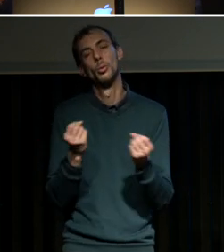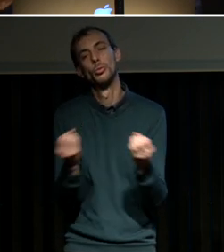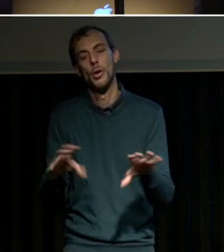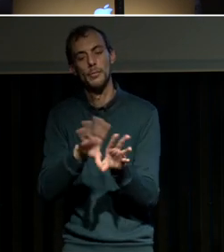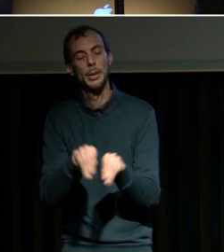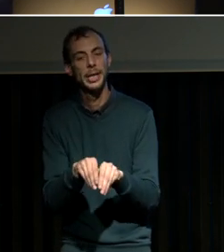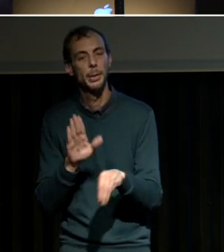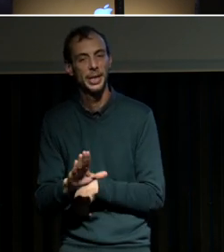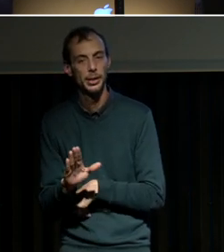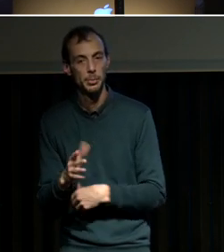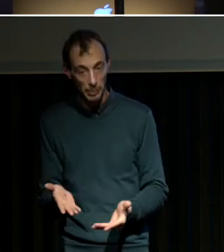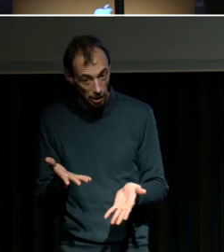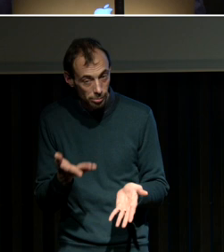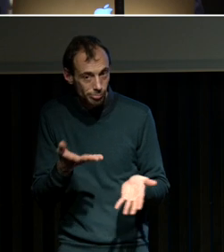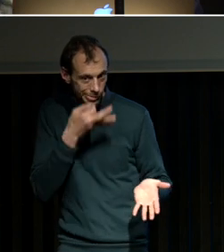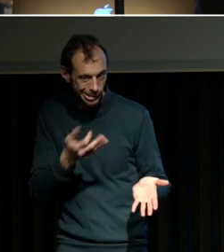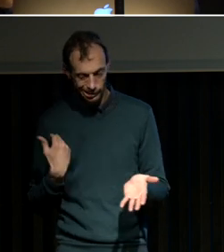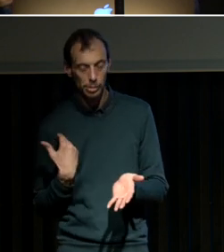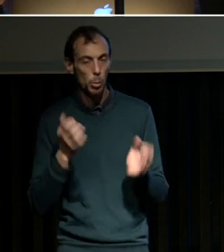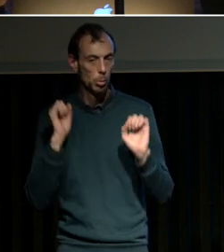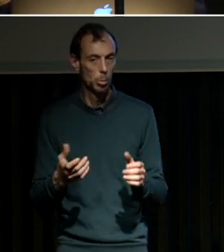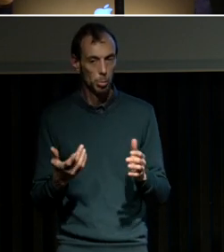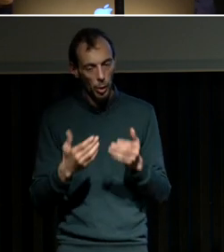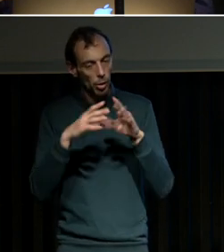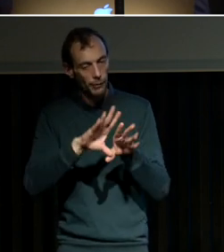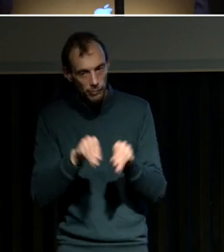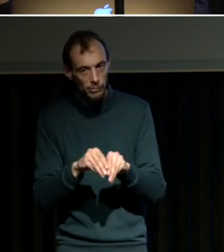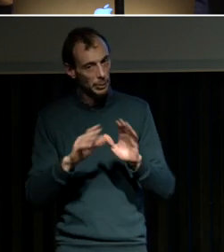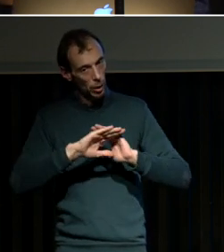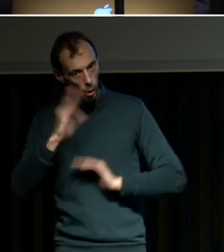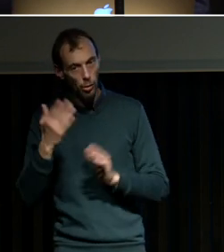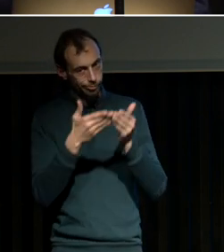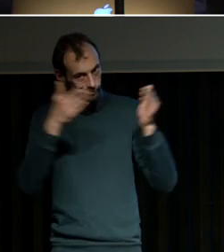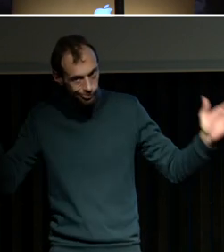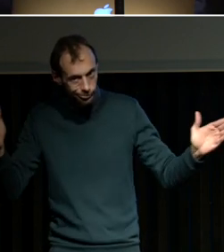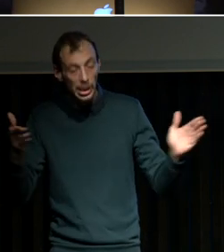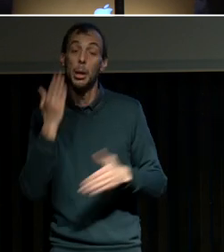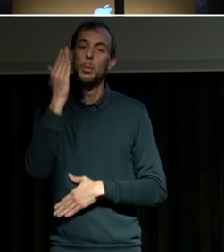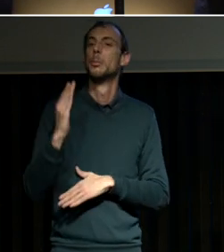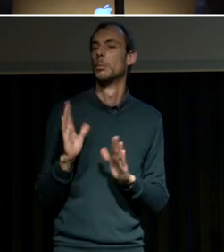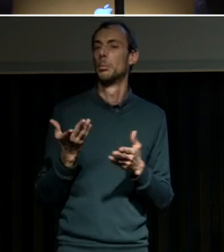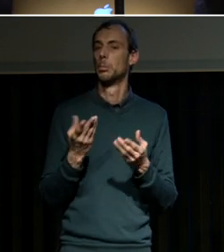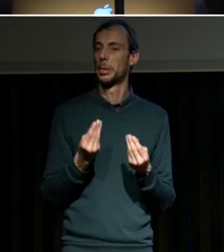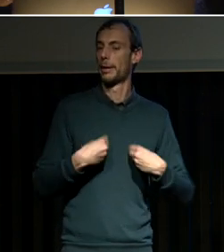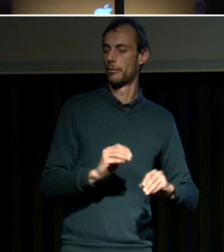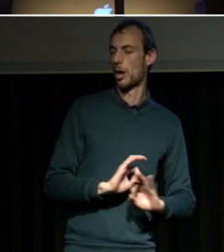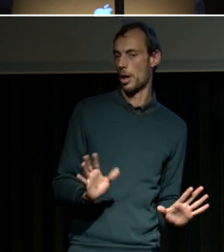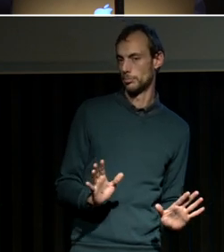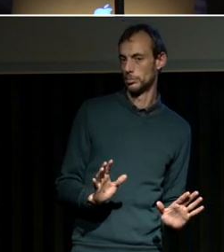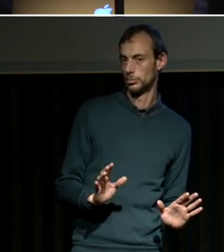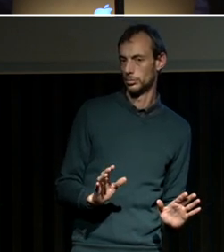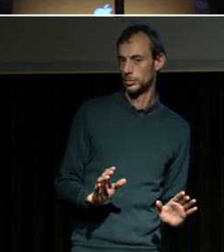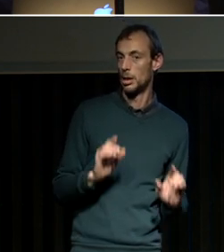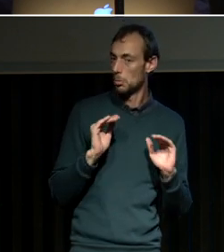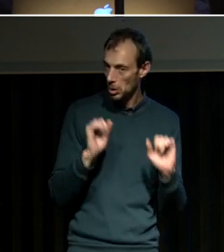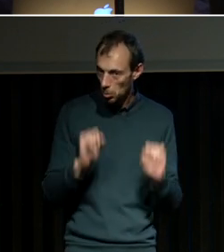un cadre autre que familial, à partir du moment où il n'y a pas de rémunération, et on peut aussi faire du don croisé, même s'il ne marche pas